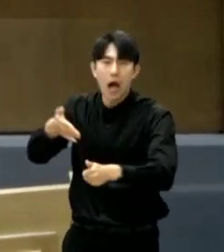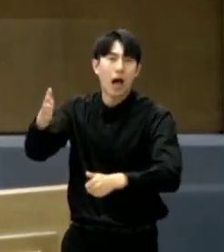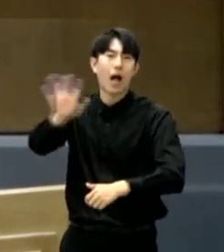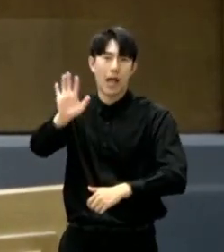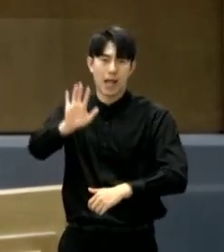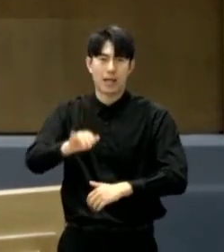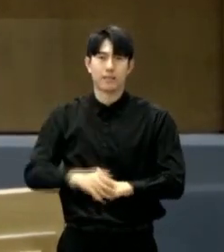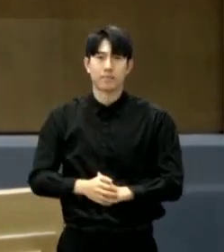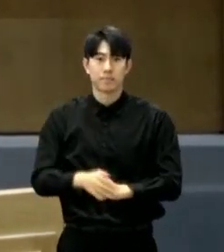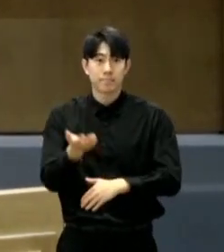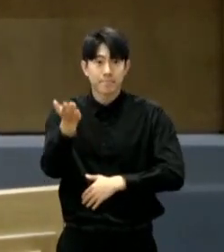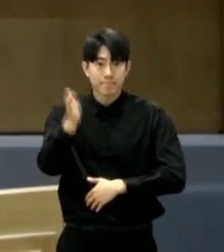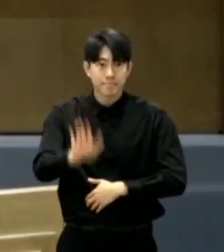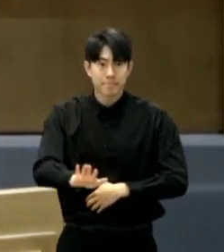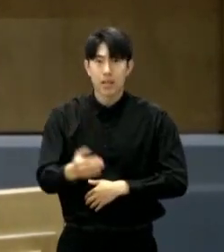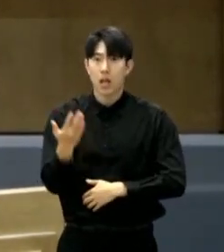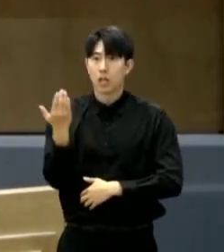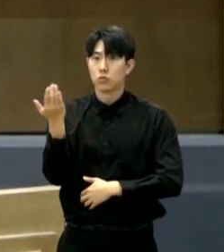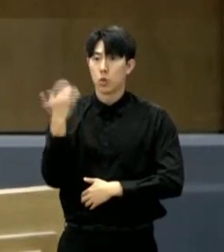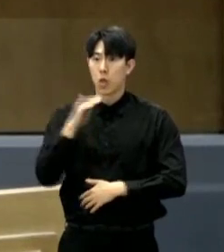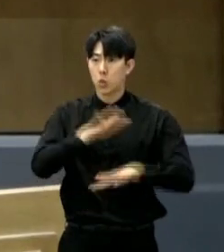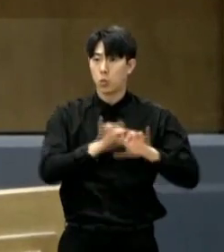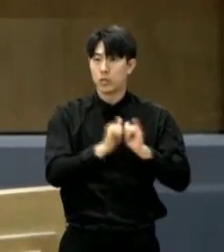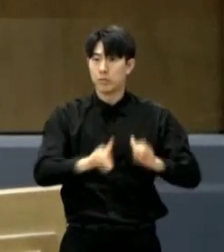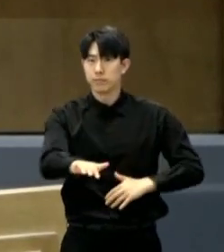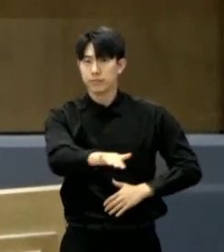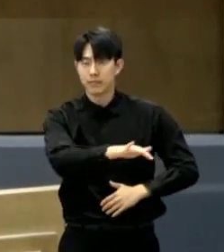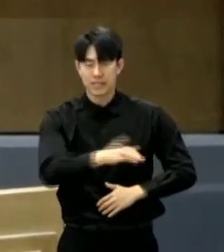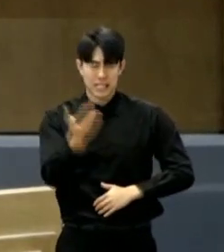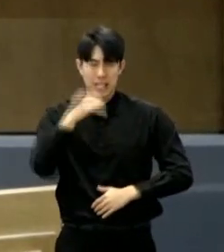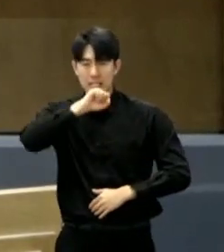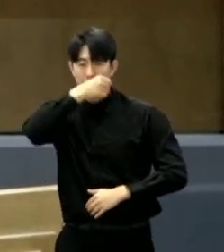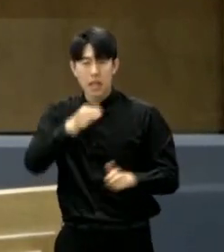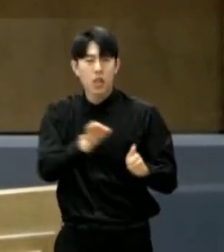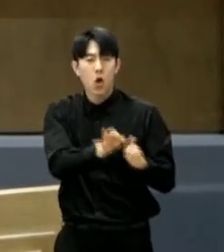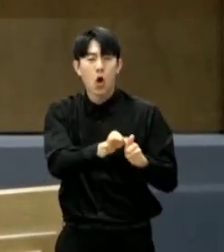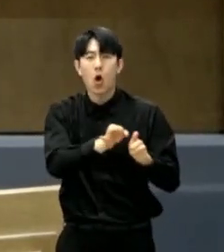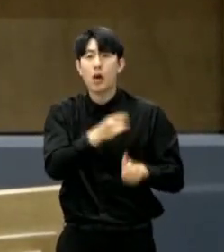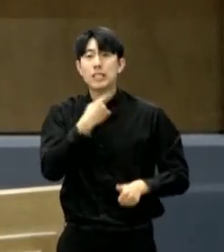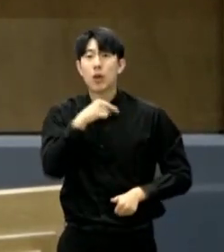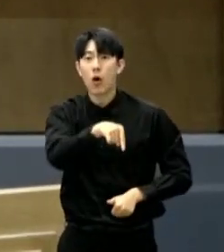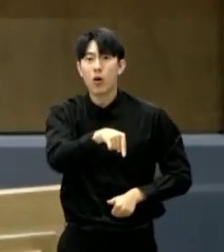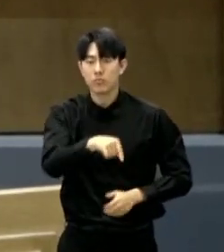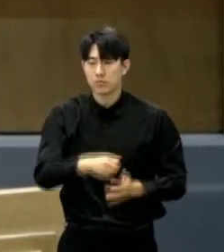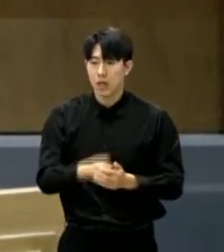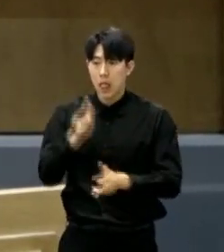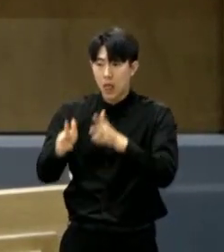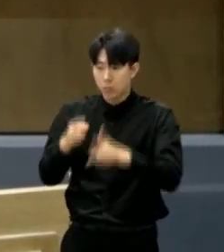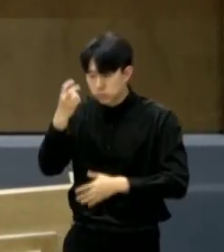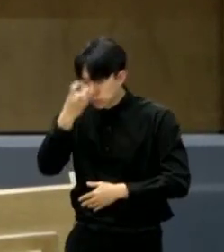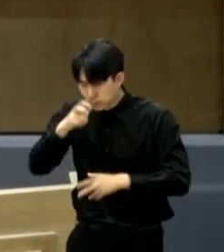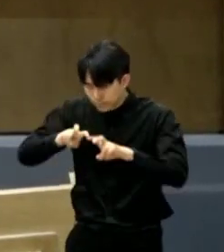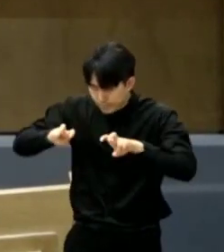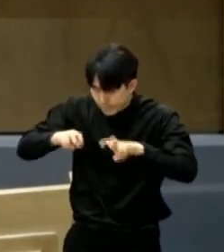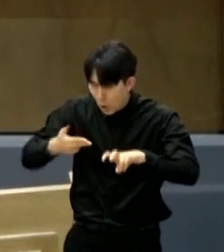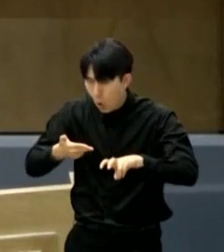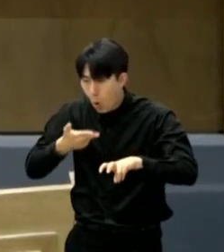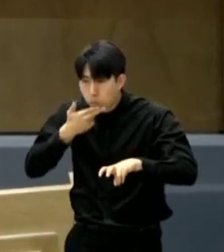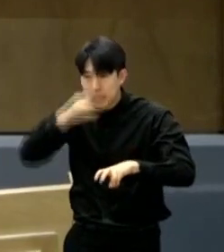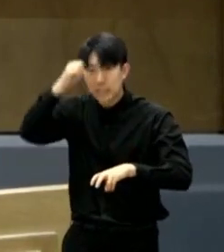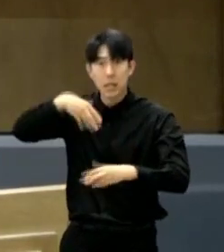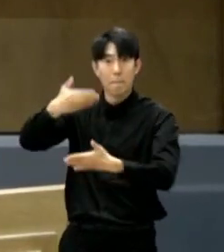드리겠습니다. 다만 기존에 농업인들에게 지원됐던 예산을 사업 검토도 하지 않은 채 삭감되어